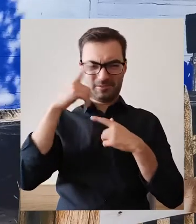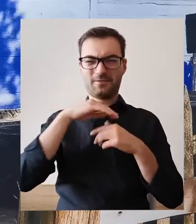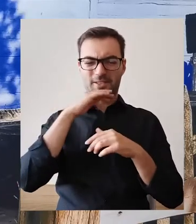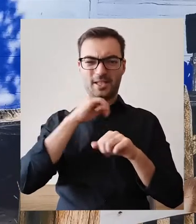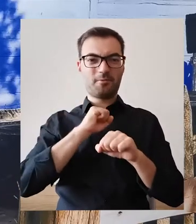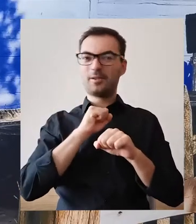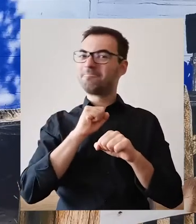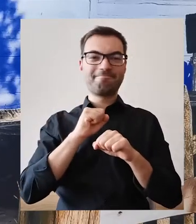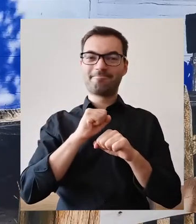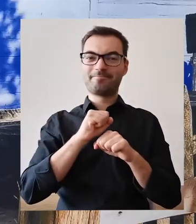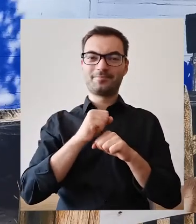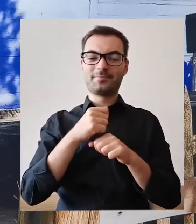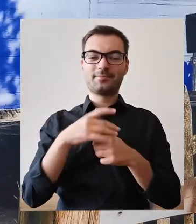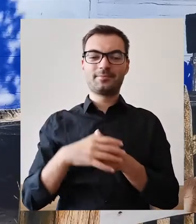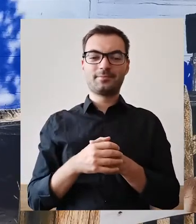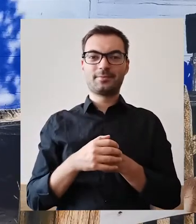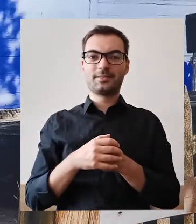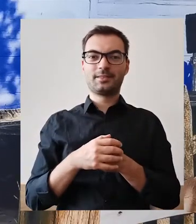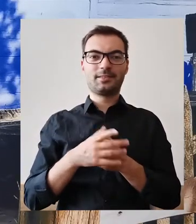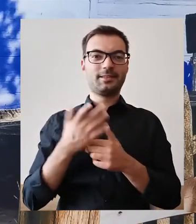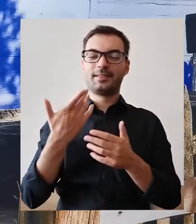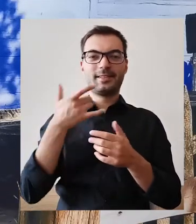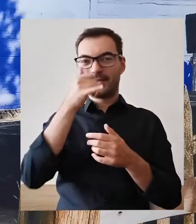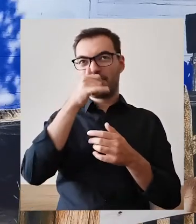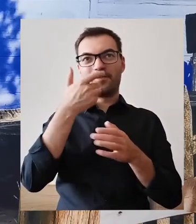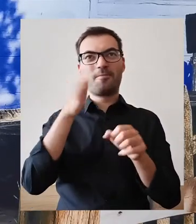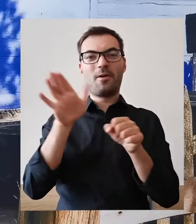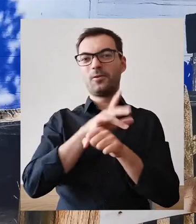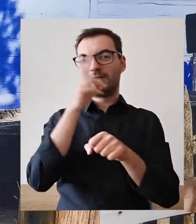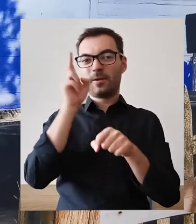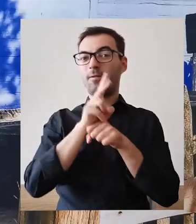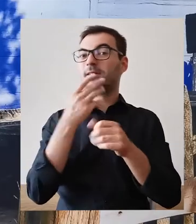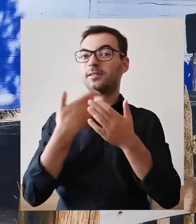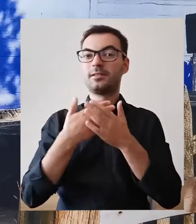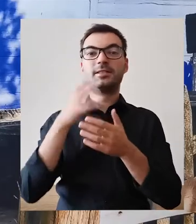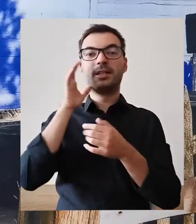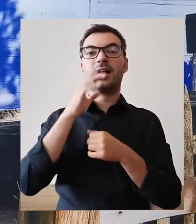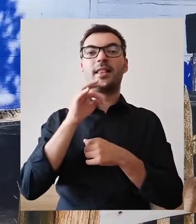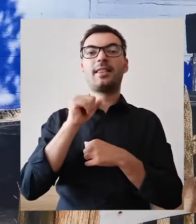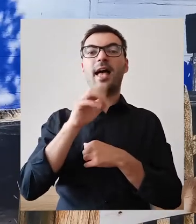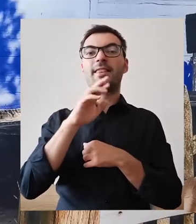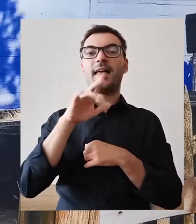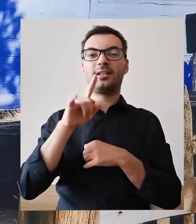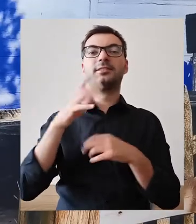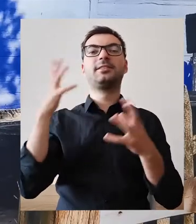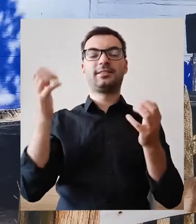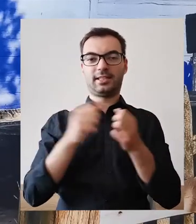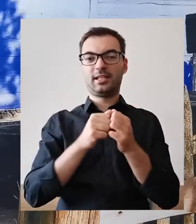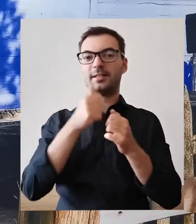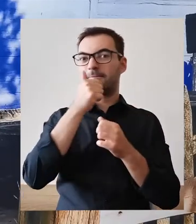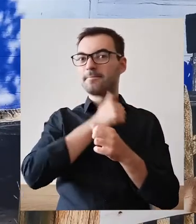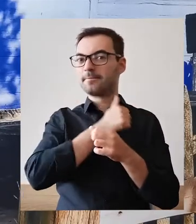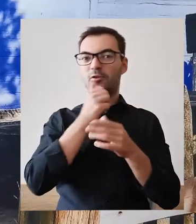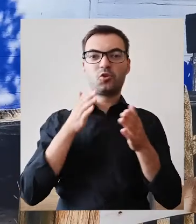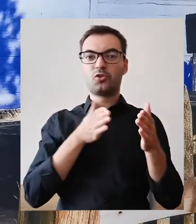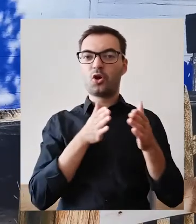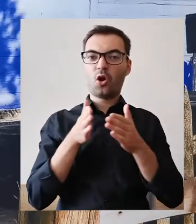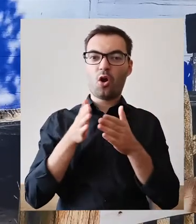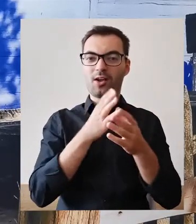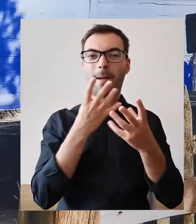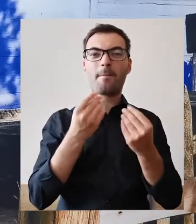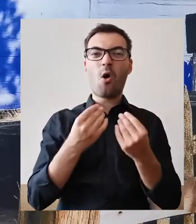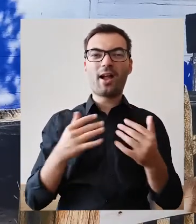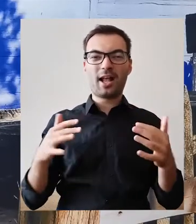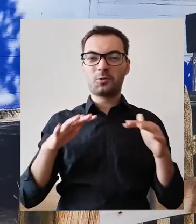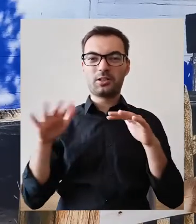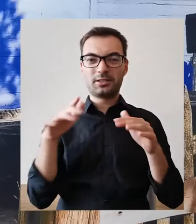nie do końca można było im zawierzyć bo podobno tatarzy znaleźli taką drogę przez mokradła i